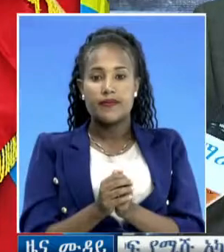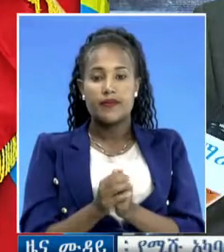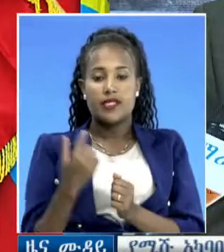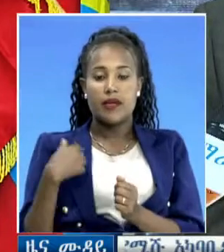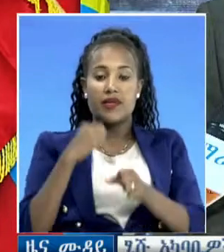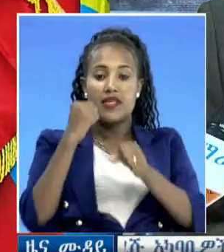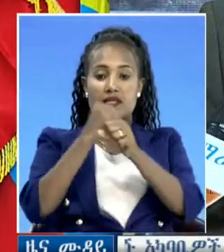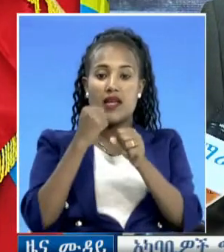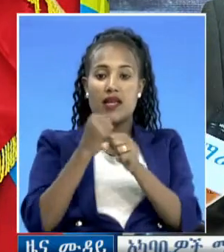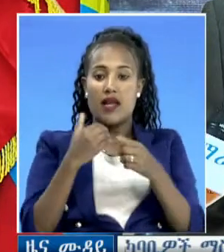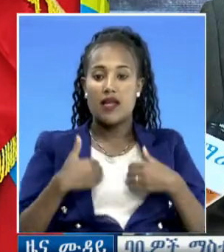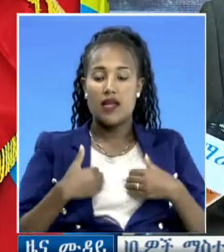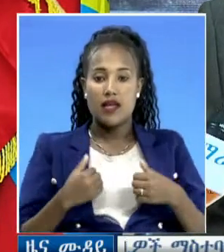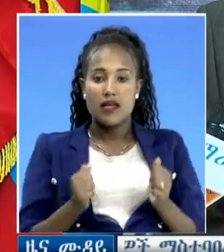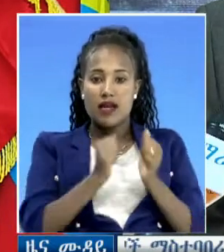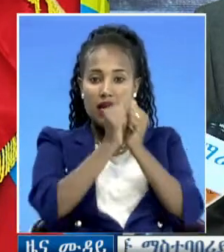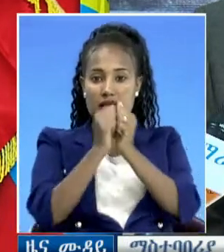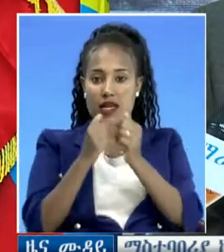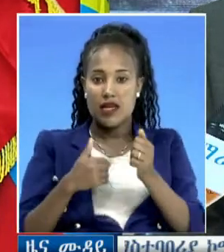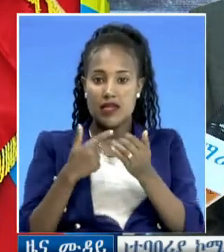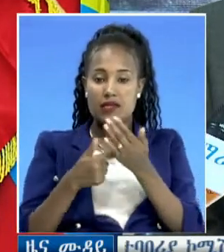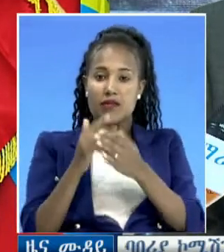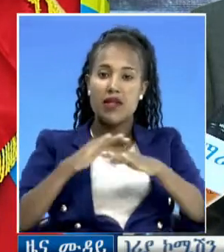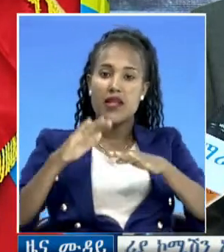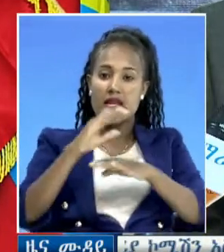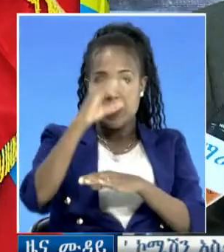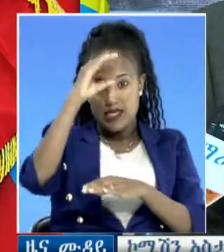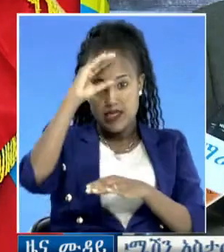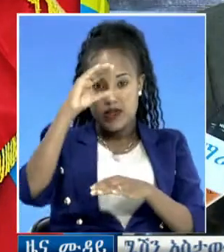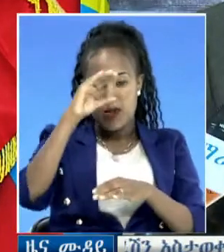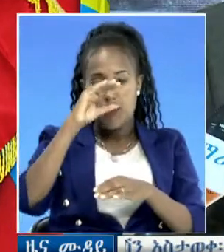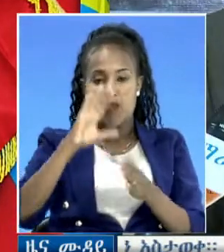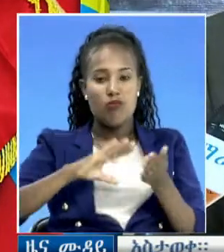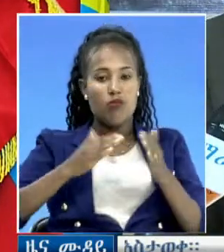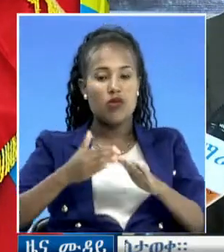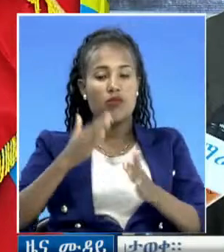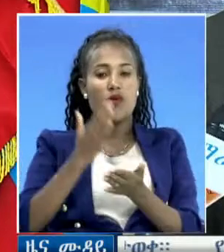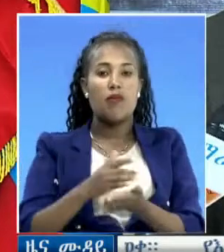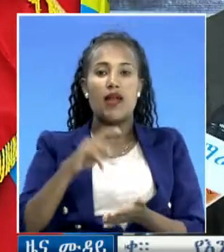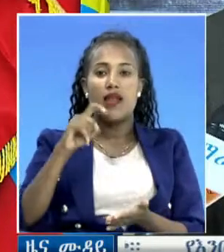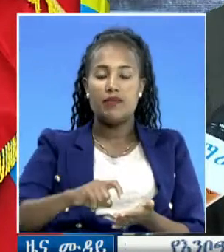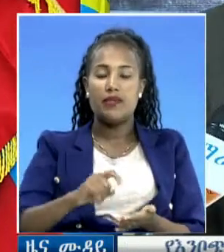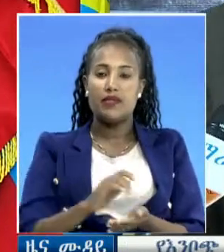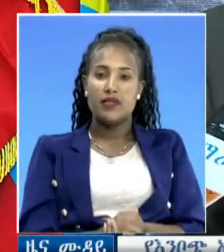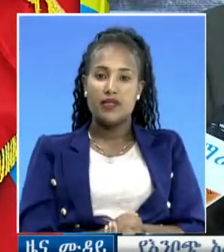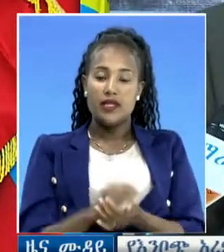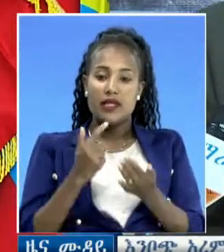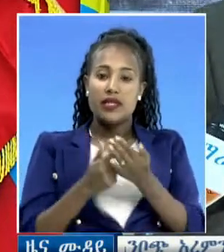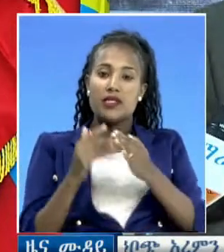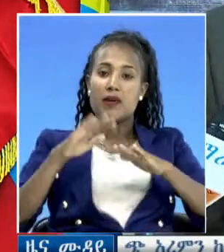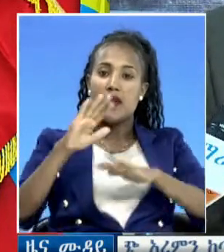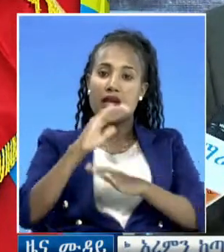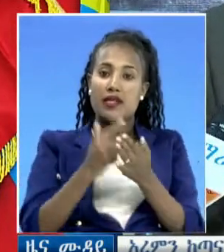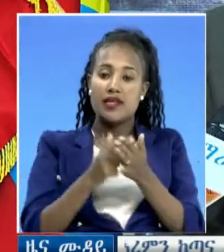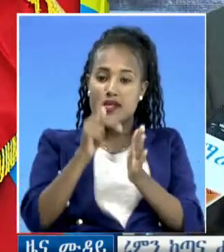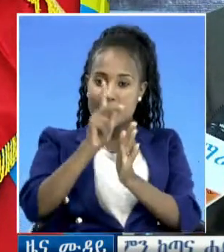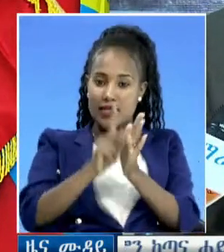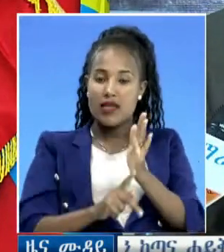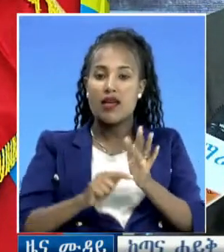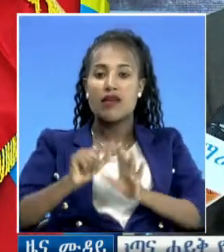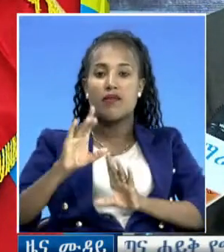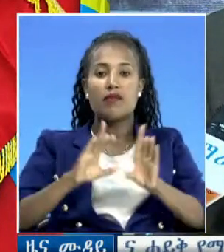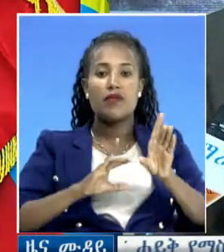እኛም እየሰራ ነው ያለ፣ ተጋግዘን አለ። ከዚህ በላይ ሰው የሰው ሞት መቆም አለበት። ከዚህ በላይ ይህን ግድያ